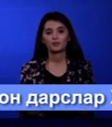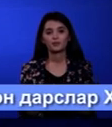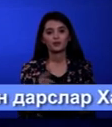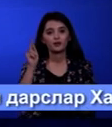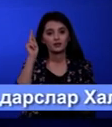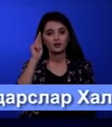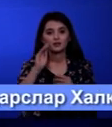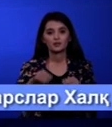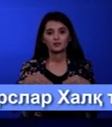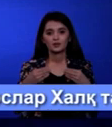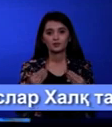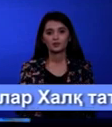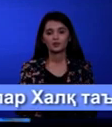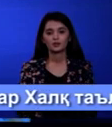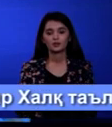Darsligimizda berilgan